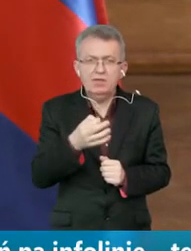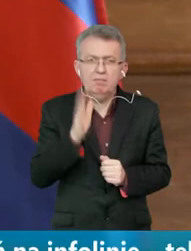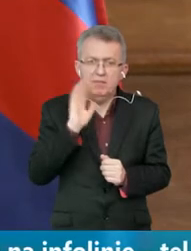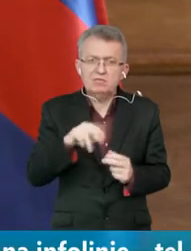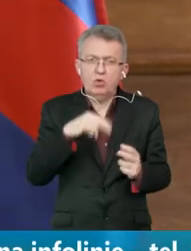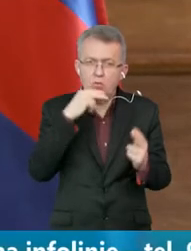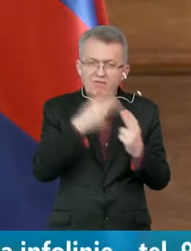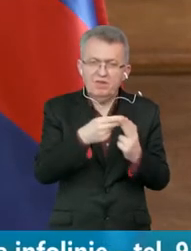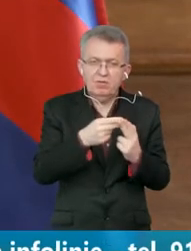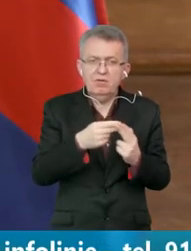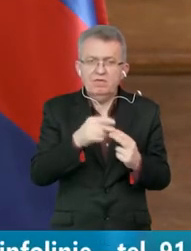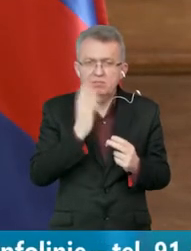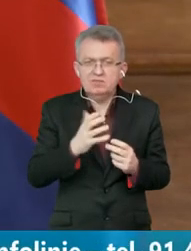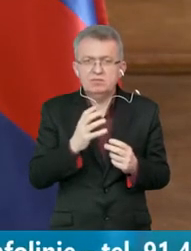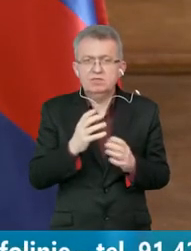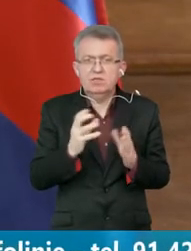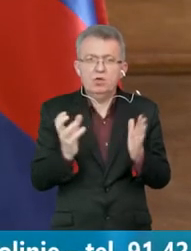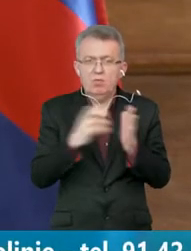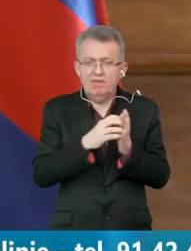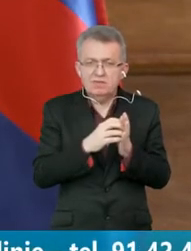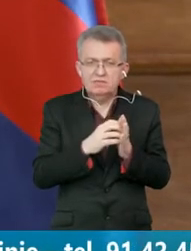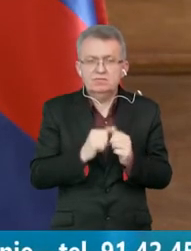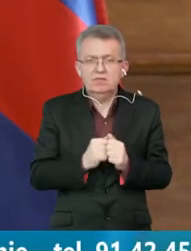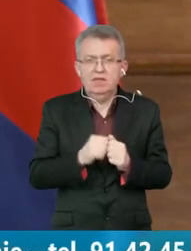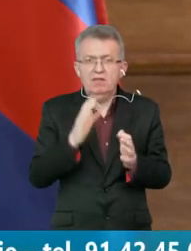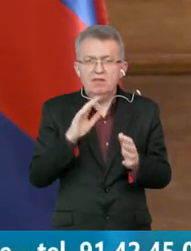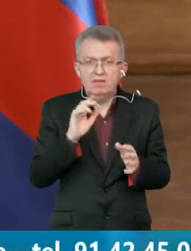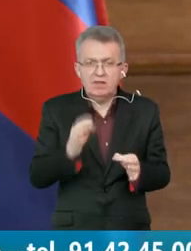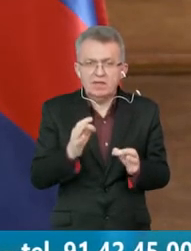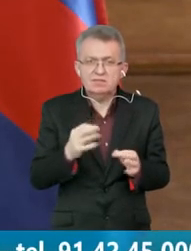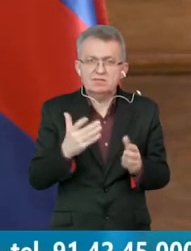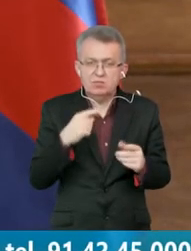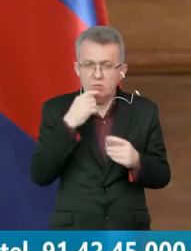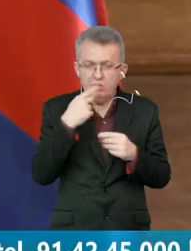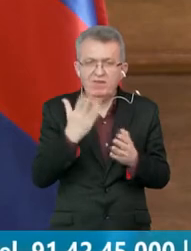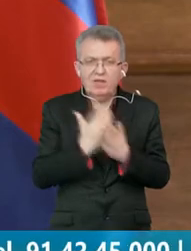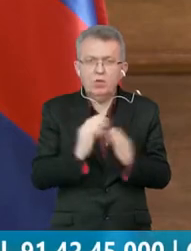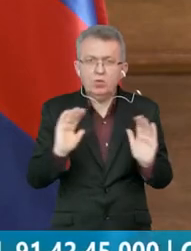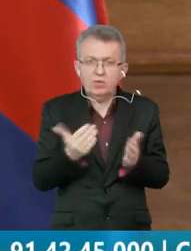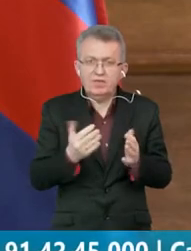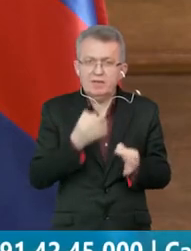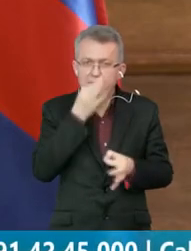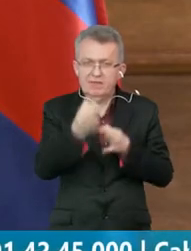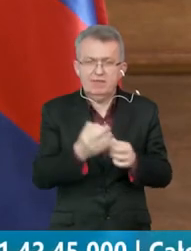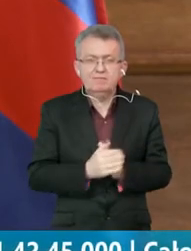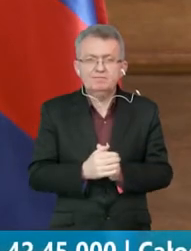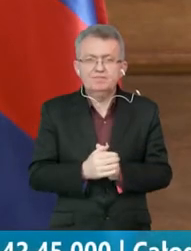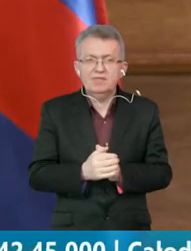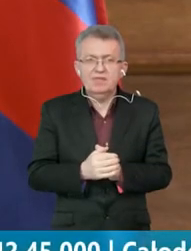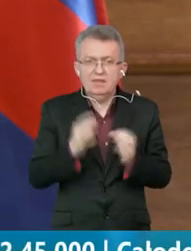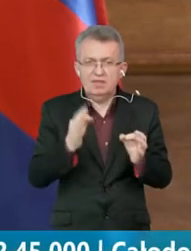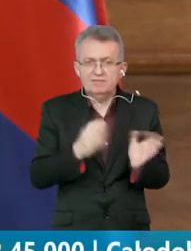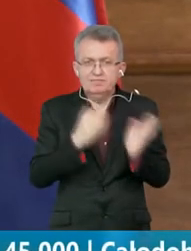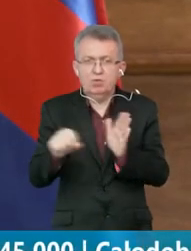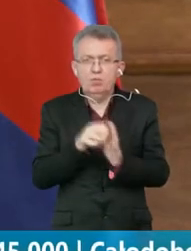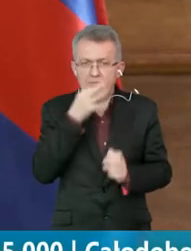odpowiadał w komentarzach, natomiast tutaj mam szansę tylko na te krótsze wersje. I teraz do nich